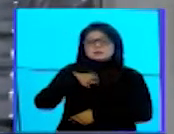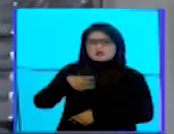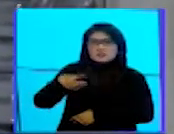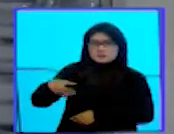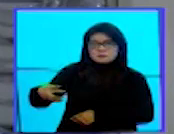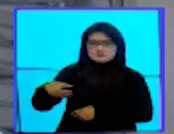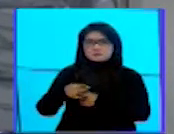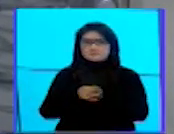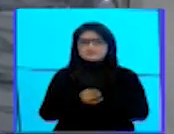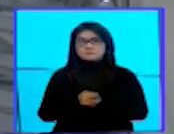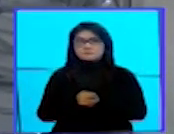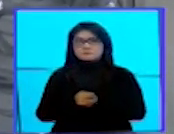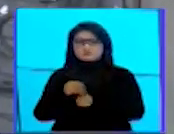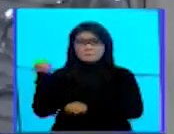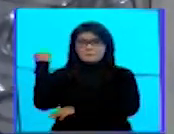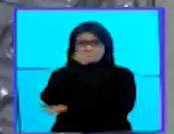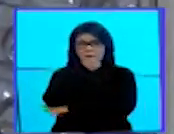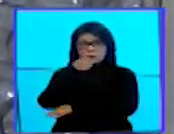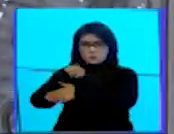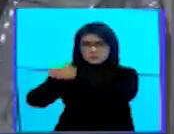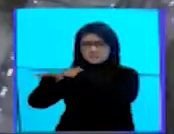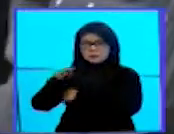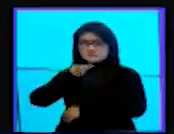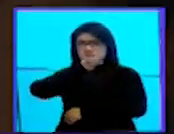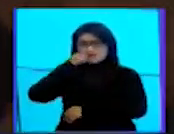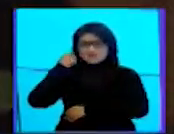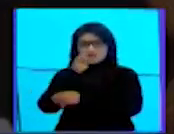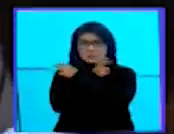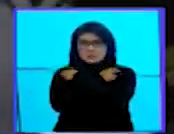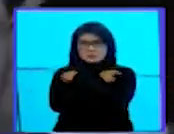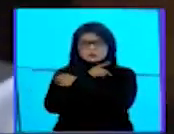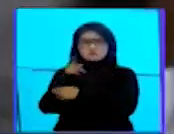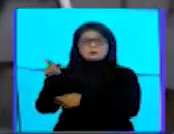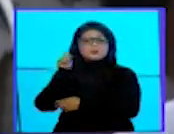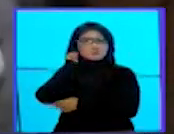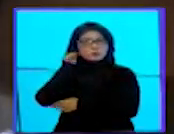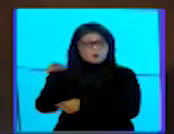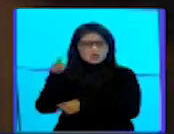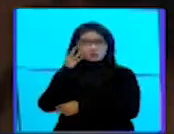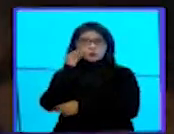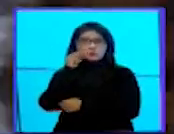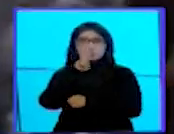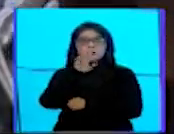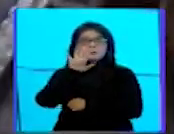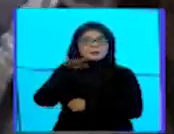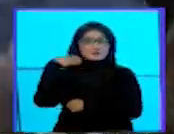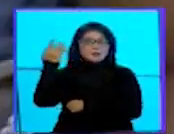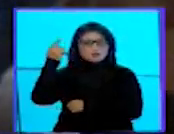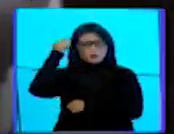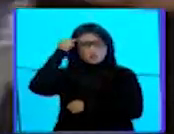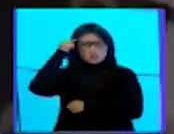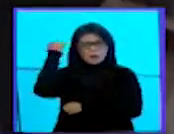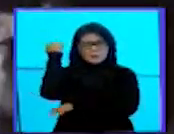Hai pelaku pengirim sate beracun seorang wanita berusia 25 tahun motif pelaku diduga sakit hati